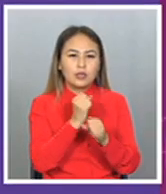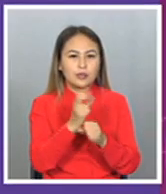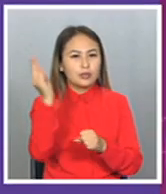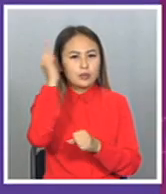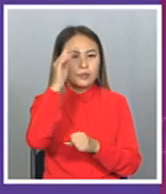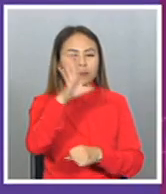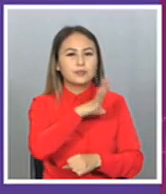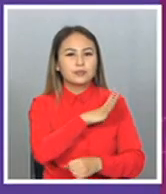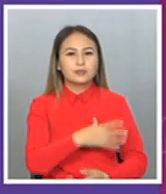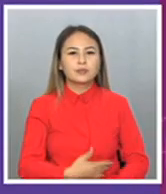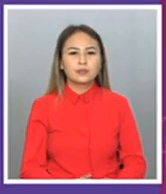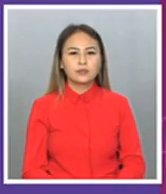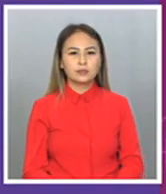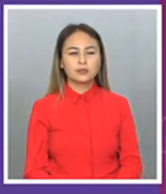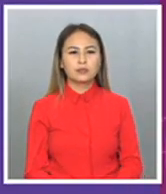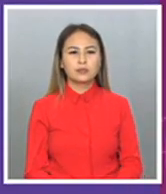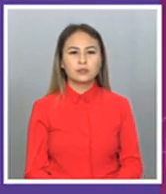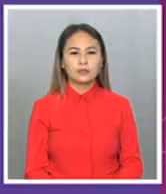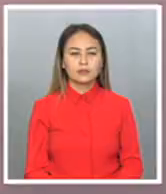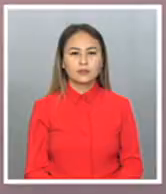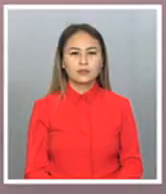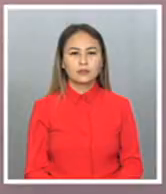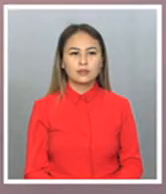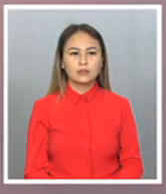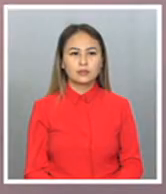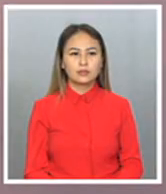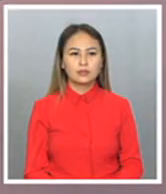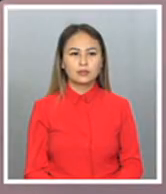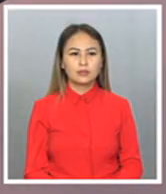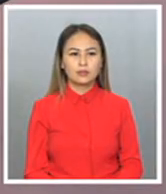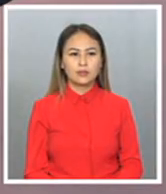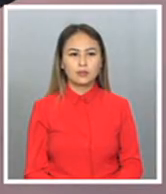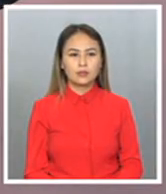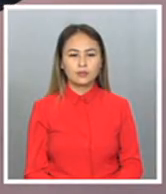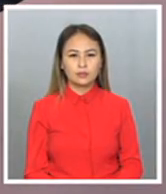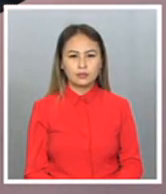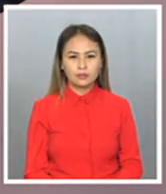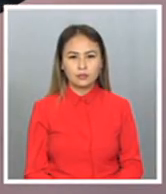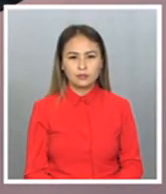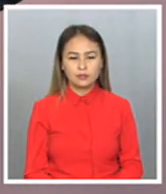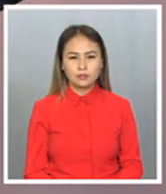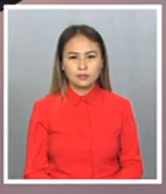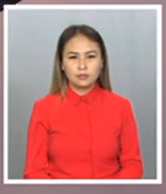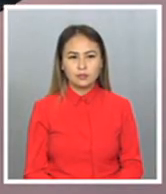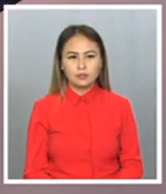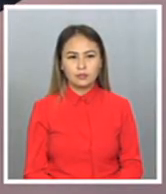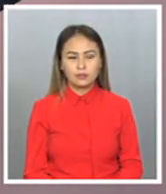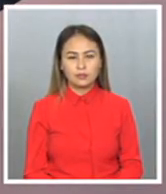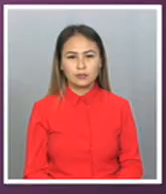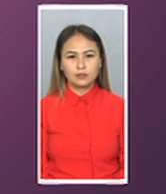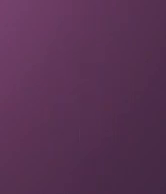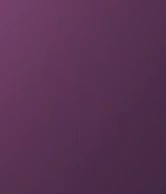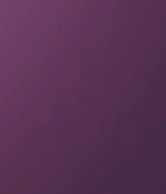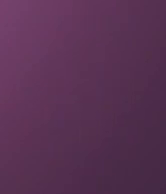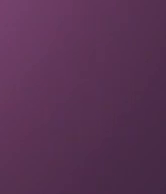қоректік тізбек құрастырып үйрендіңдер. Осымен сабағымыз аяқталды. Сау болыңдар!